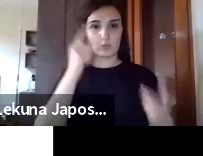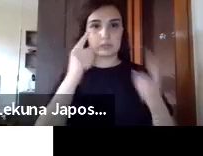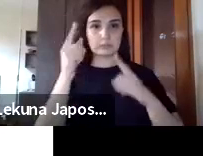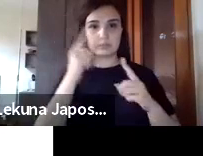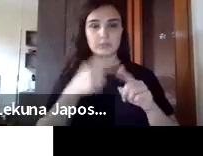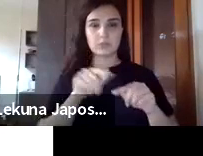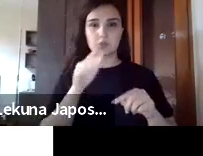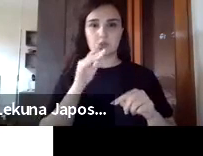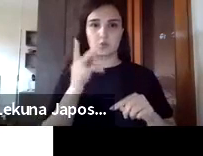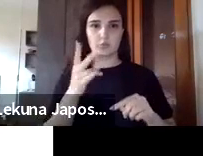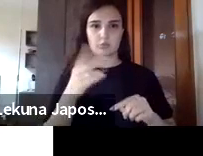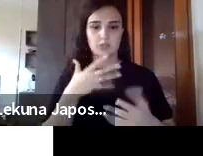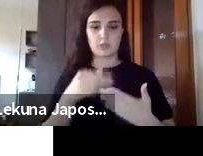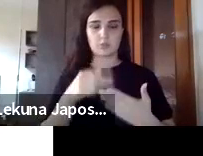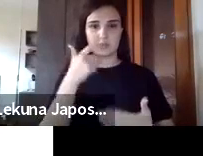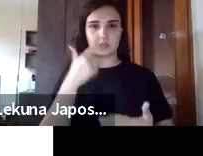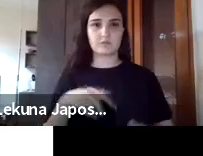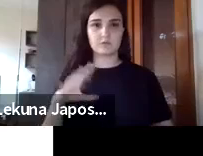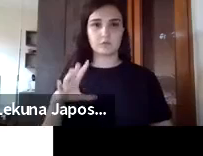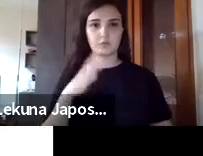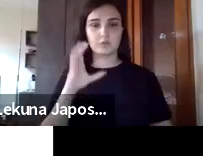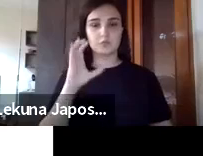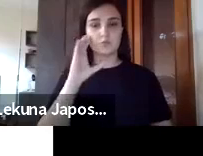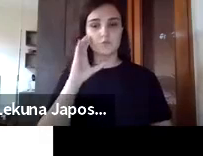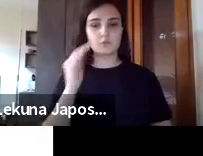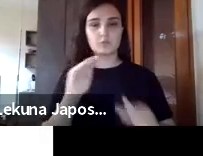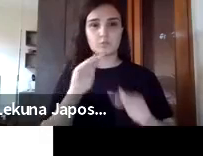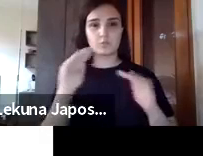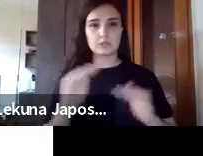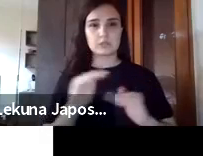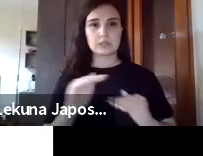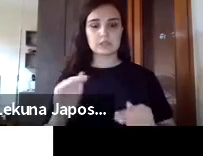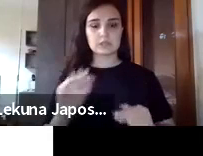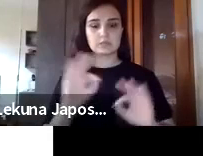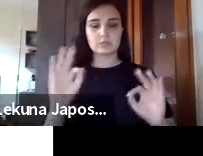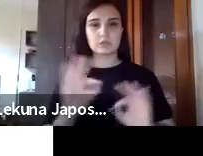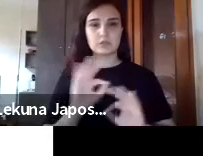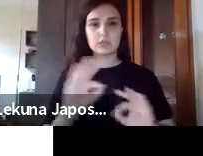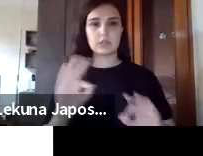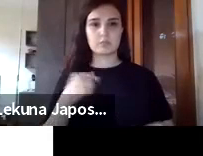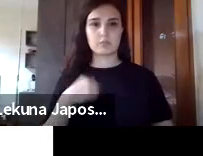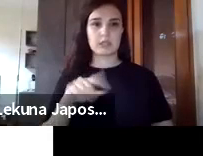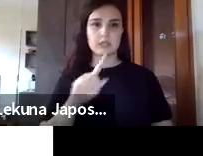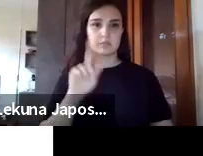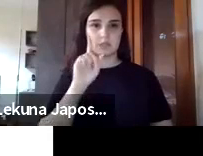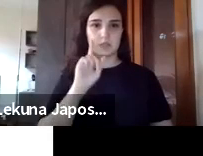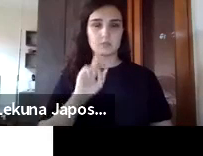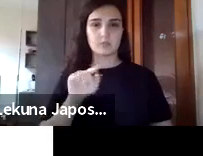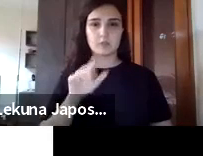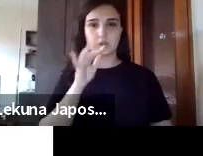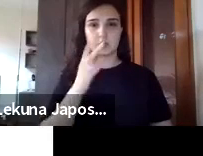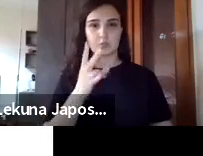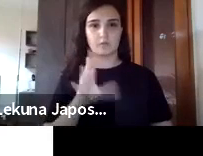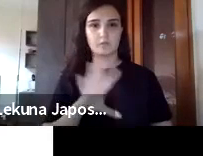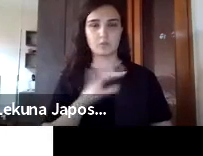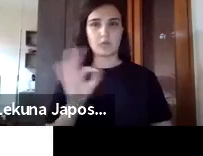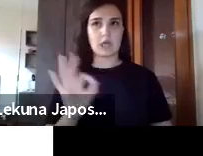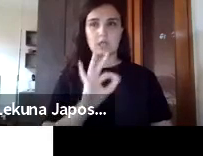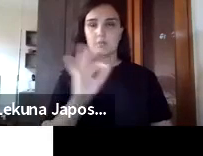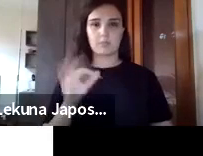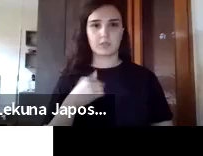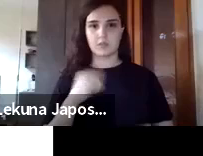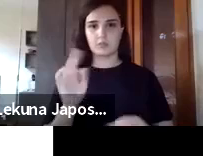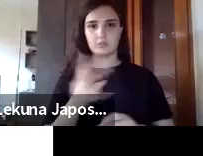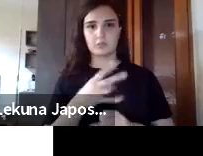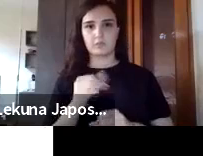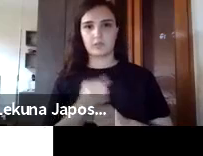ეს დრო ავიღო მე ჩემთვის და მოვუსმინო იმ მუსიკას, რაც მე მსიამოვნებს. ამ ეს დრო გამოყრო არაფერი არ ვაკეთო